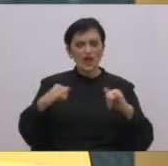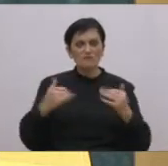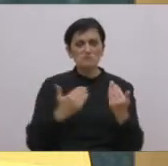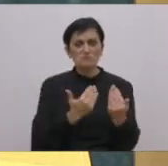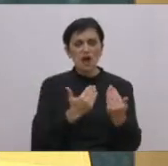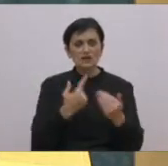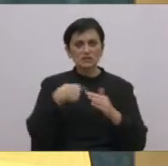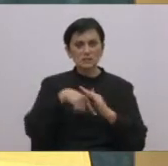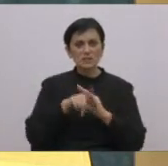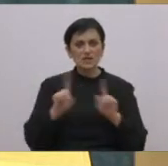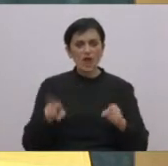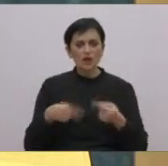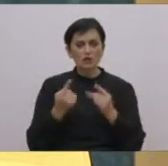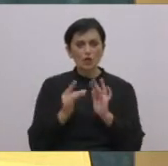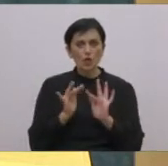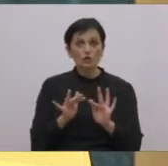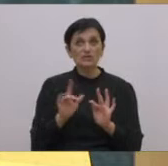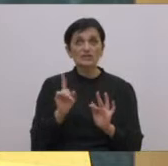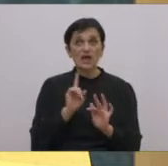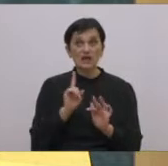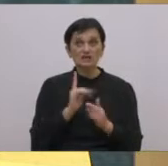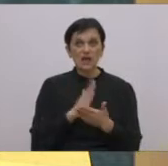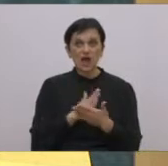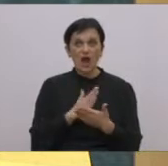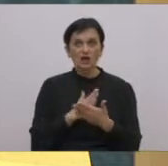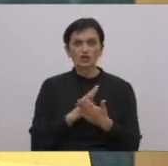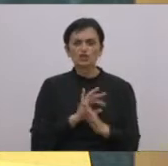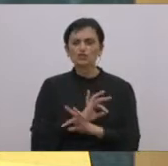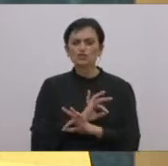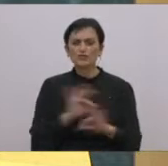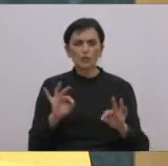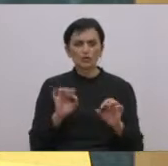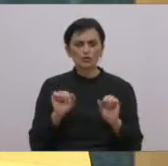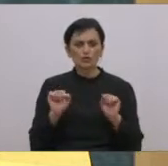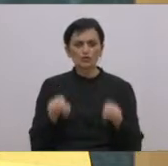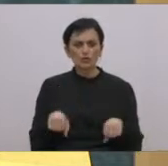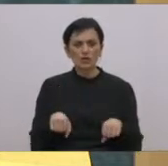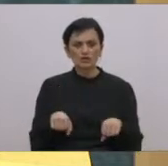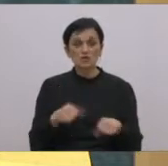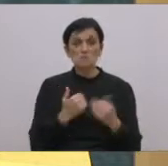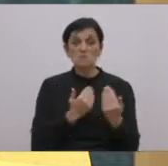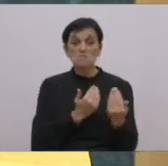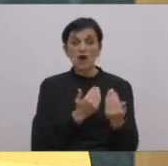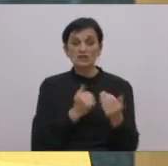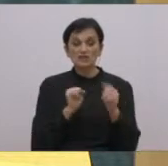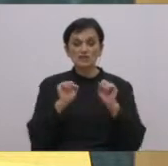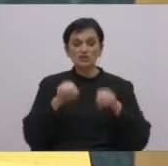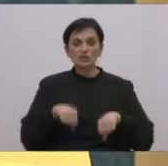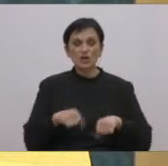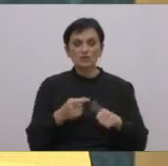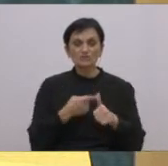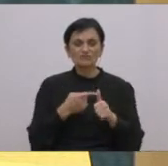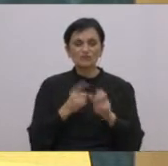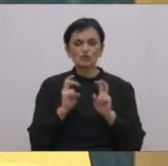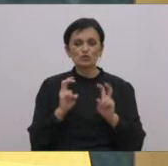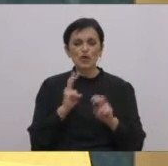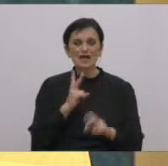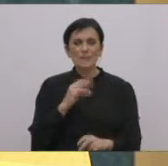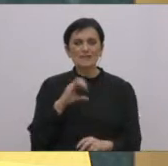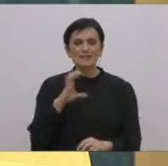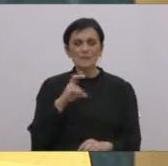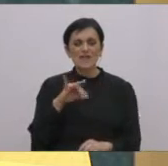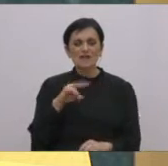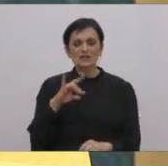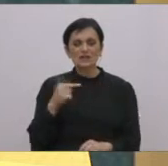მიერ ახორციელდებოდა, რაც არის არაჩვეულებრივი შესაძლებლობა მათი შესაძლებლობების, ეგრეთ წოდებული capacity